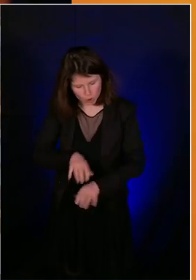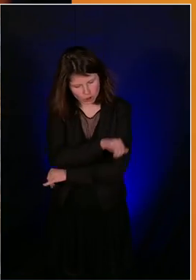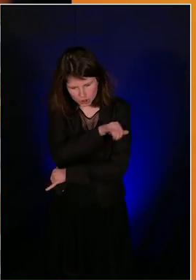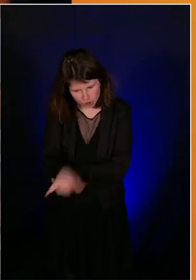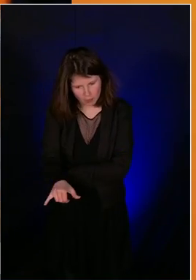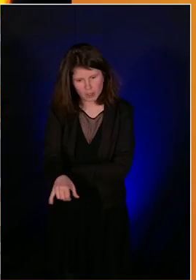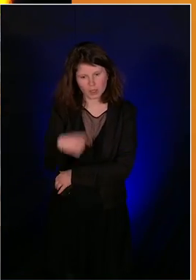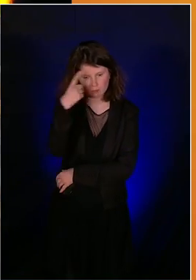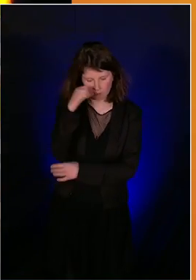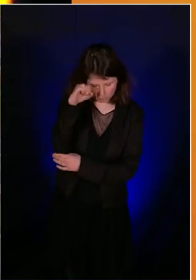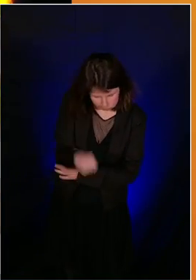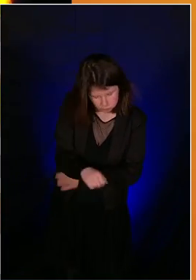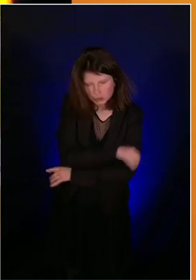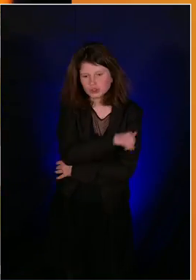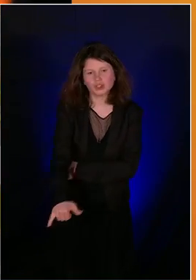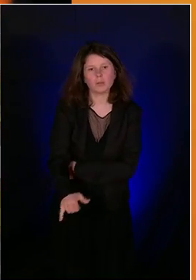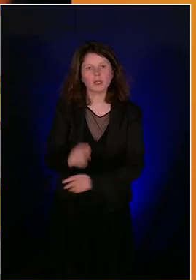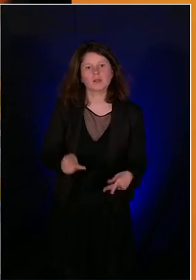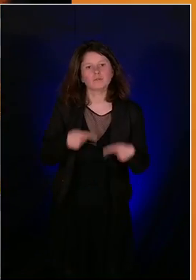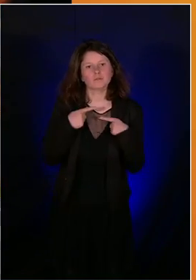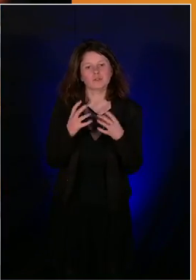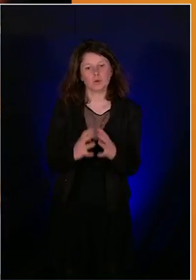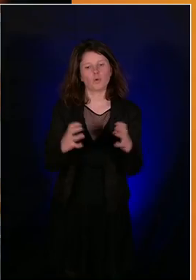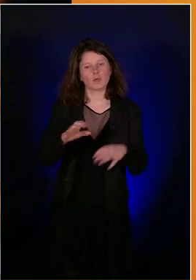53e congrès et viv la CGT